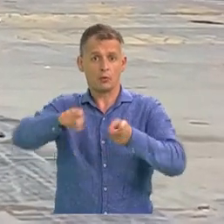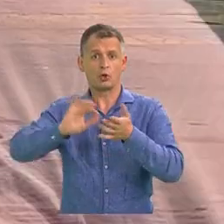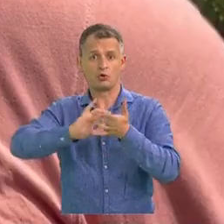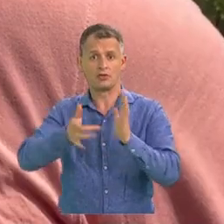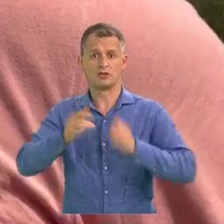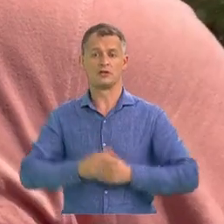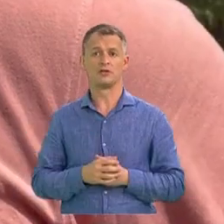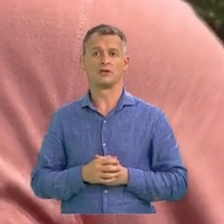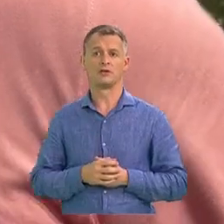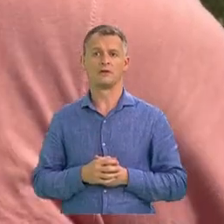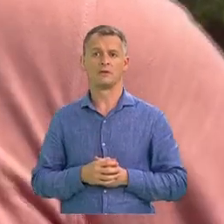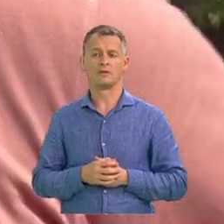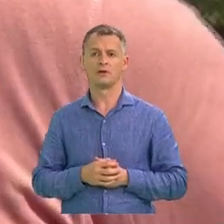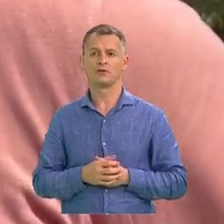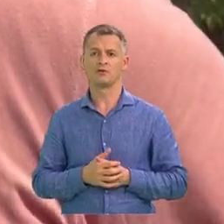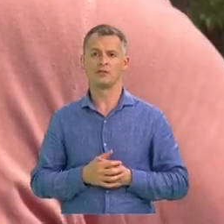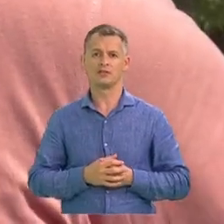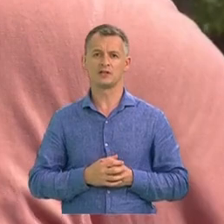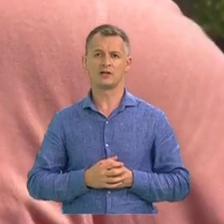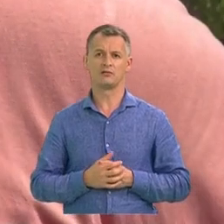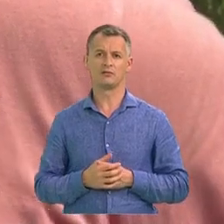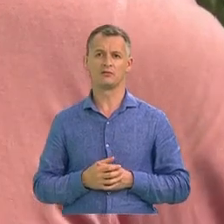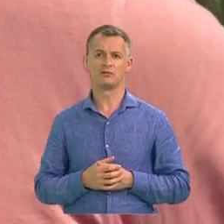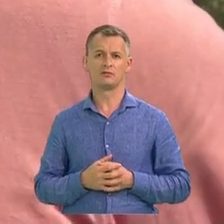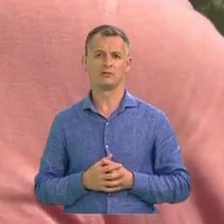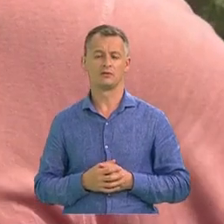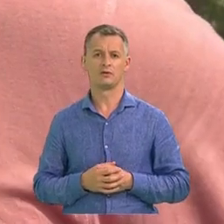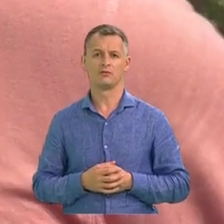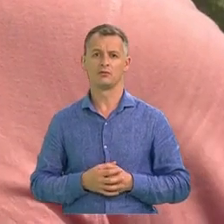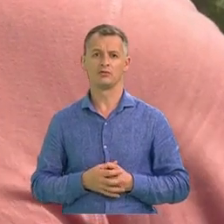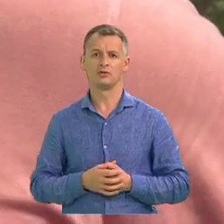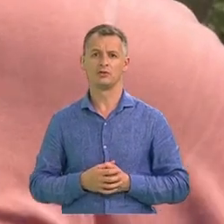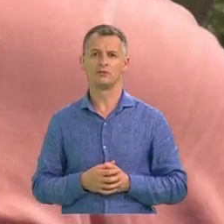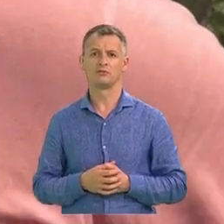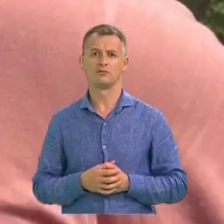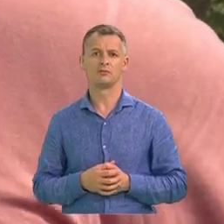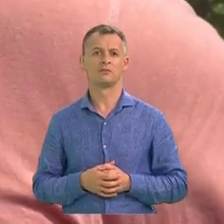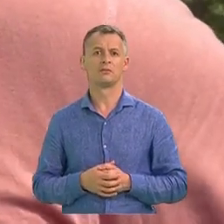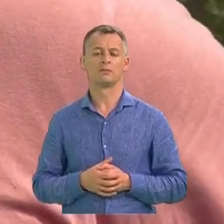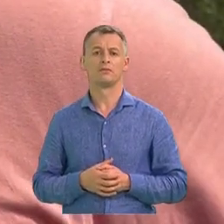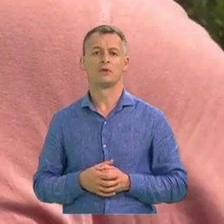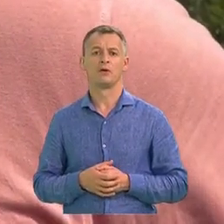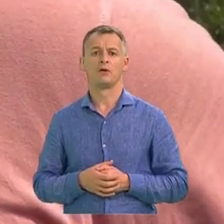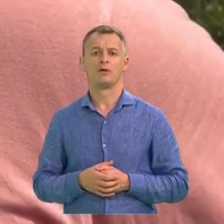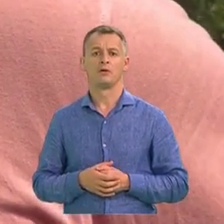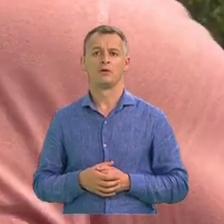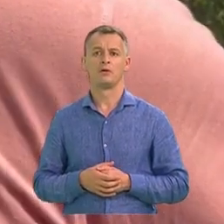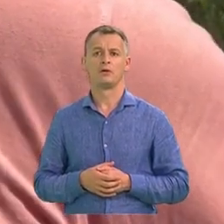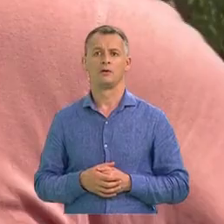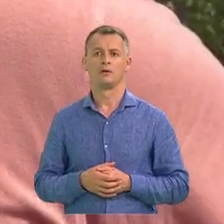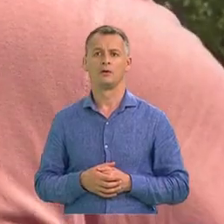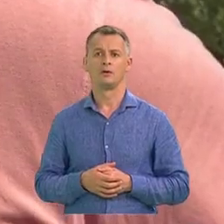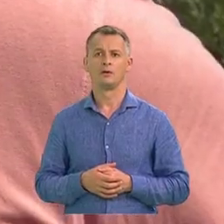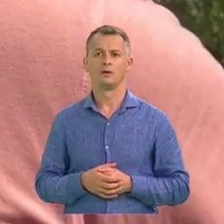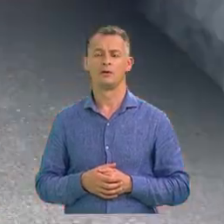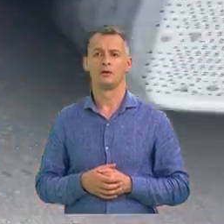stradă. Eu cred că din instinct a tras de volan și s-a balansat remorca și a lovit aici. Se l-a